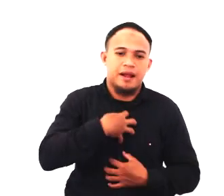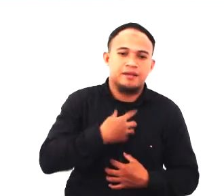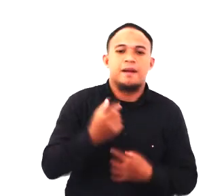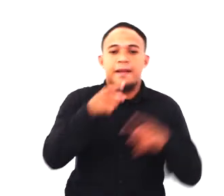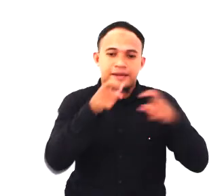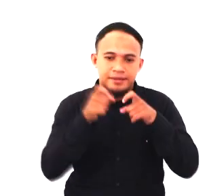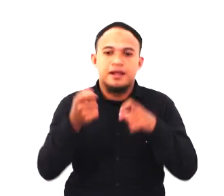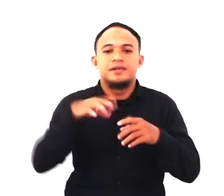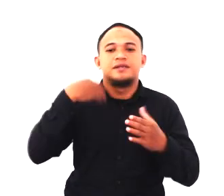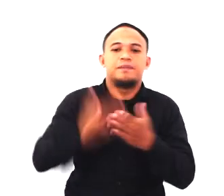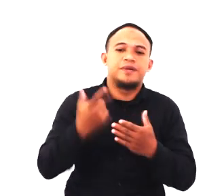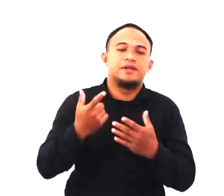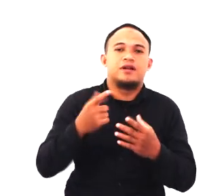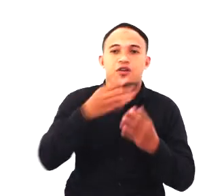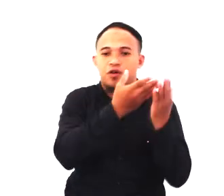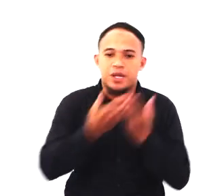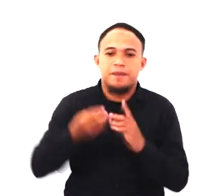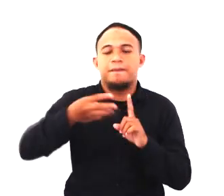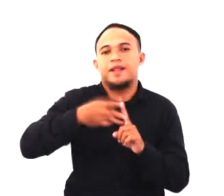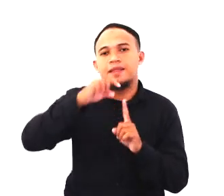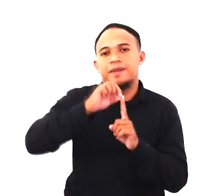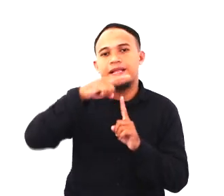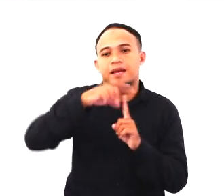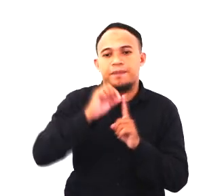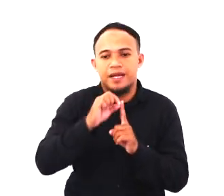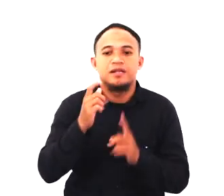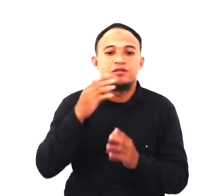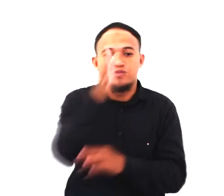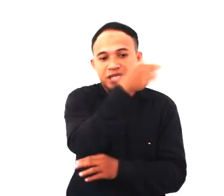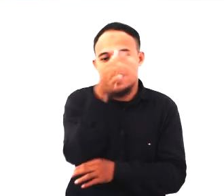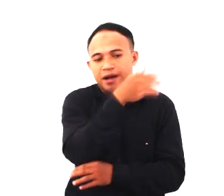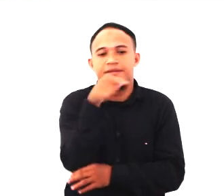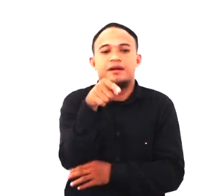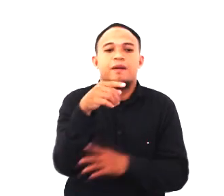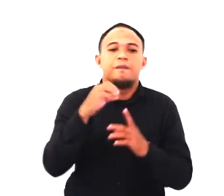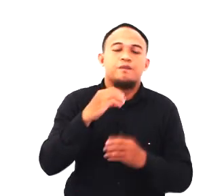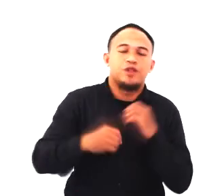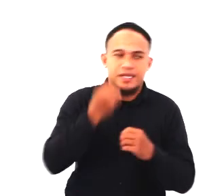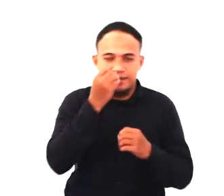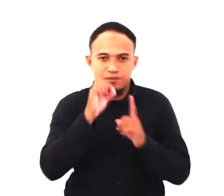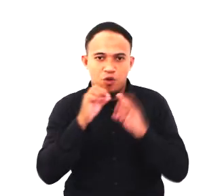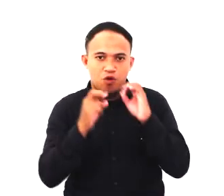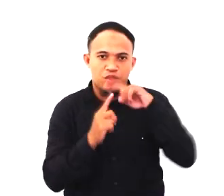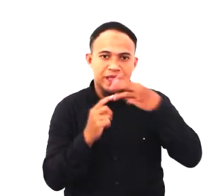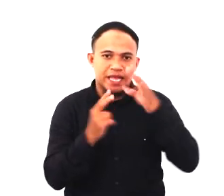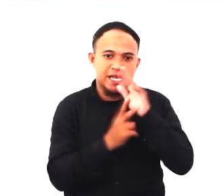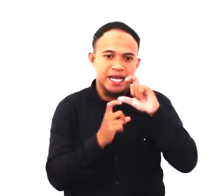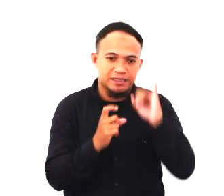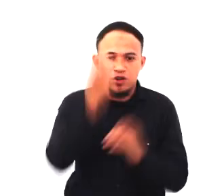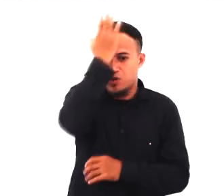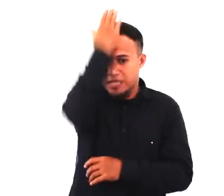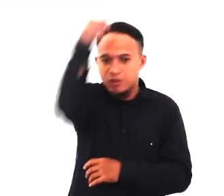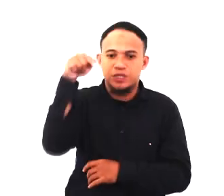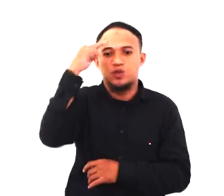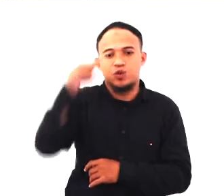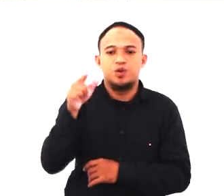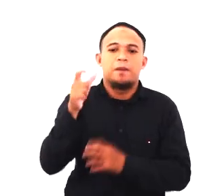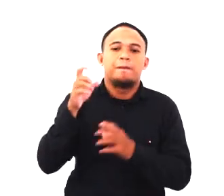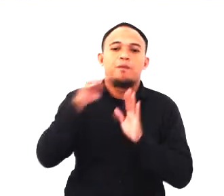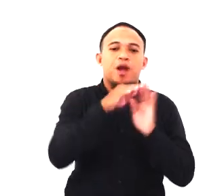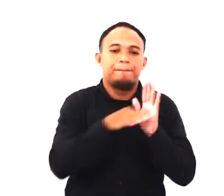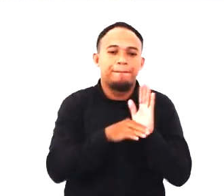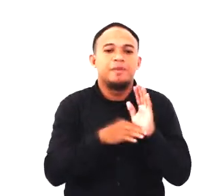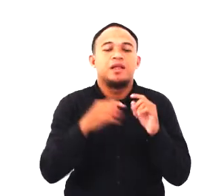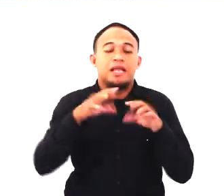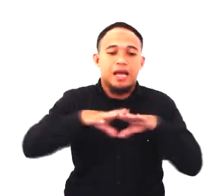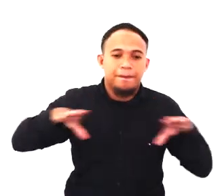Gorontalo untuk mengembangkan program tanam jagung panen sapi. Program yang mengintegrasikan antara tanaman dan